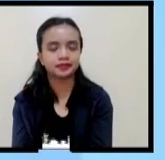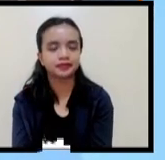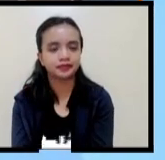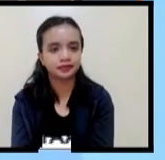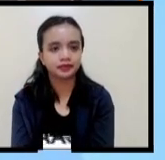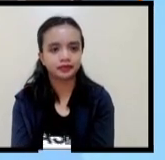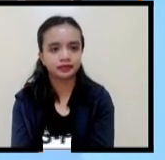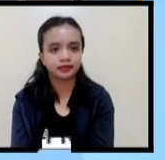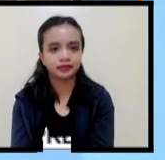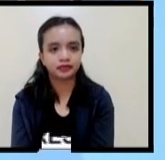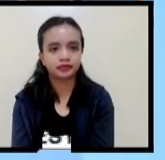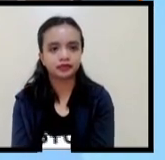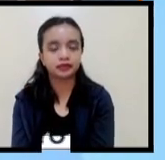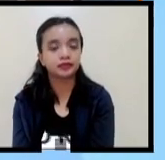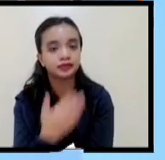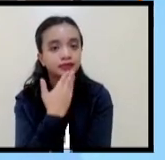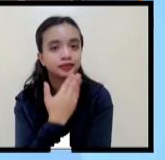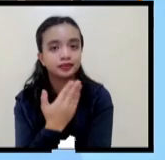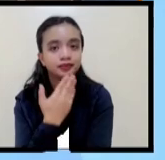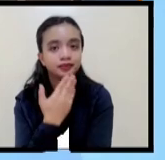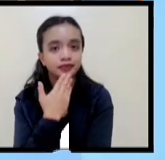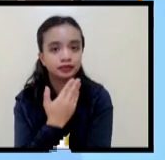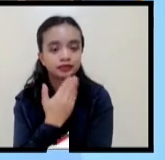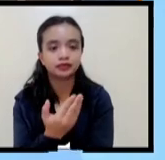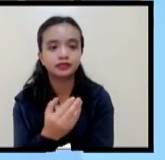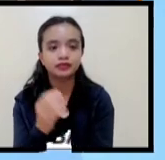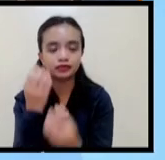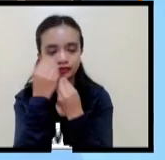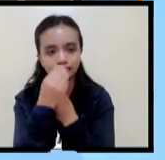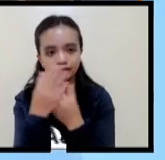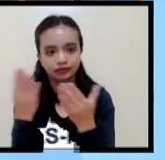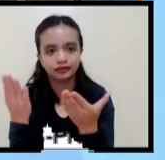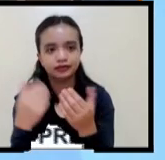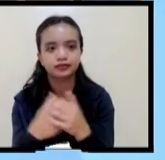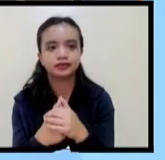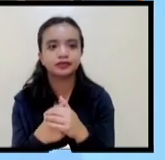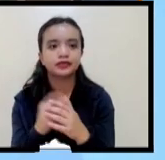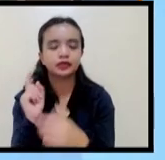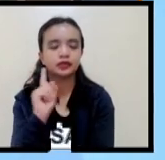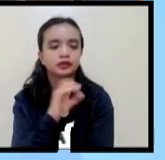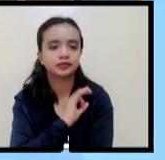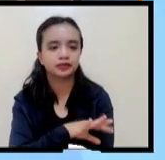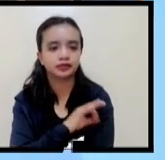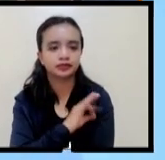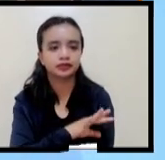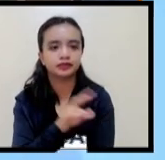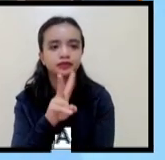Alright, maraming salamat sa pagbibigay impormasyon sa amin. Kung ano nga ba ang mga benepisyo na pagkakaroon ng virtual work